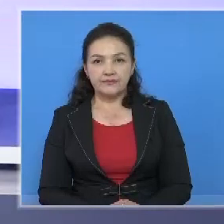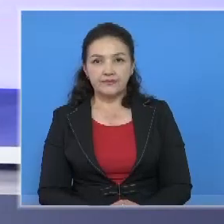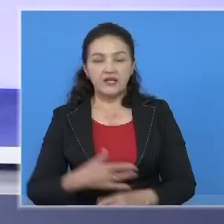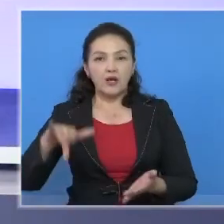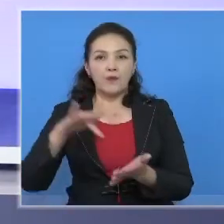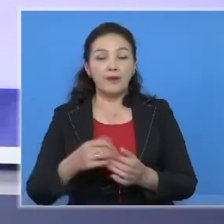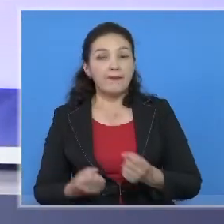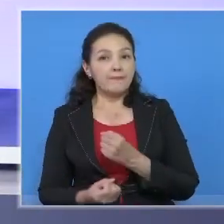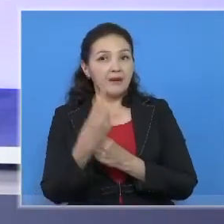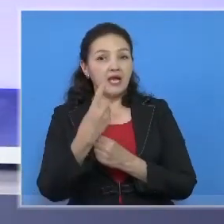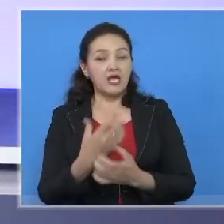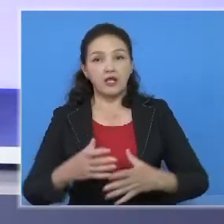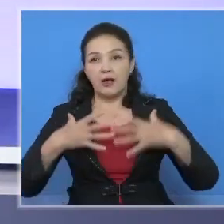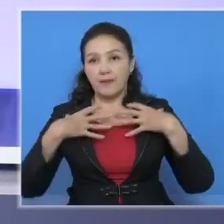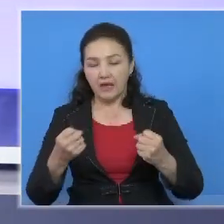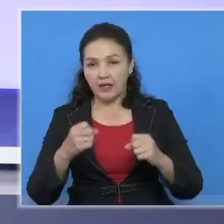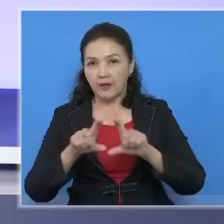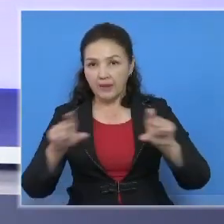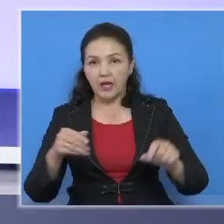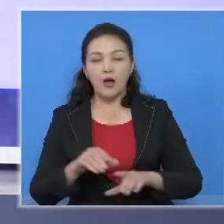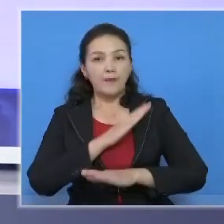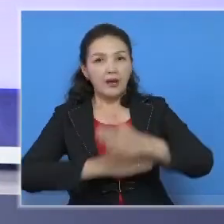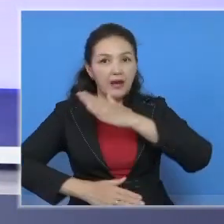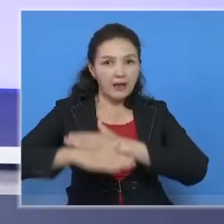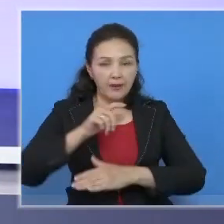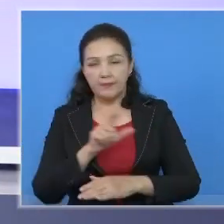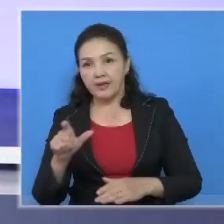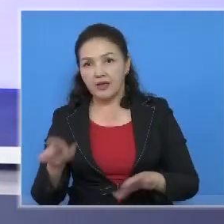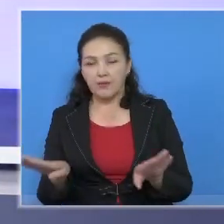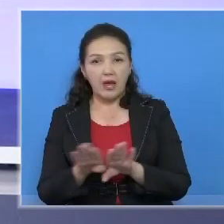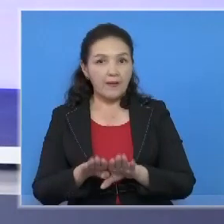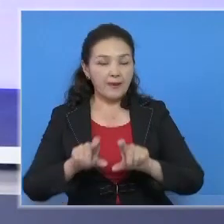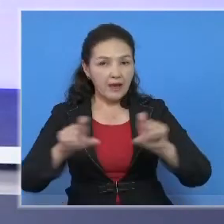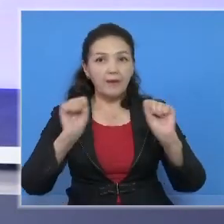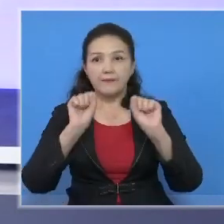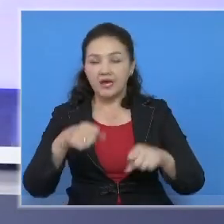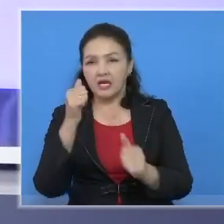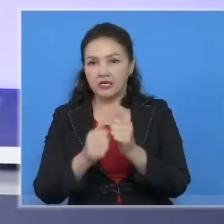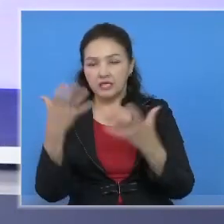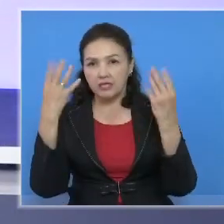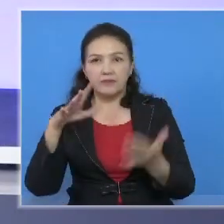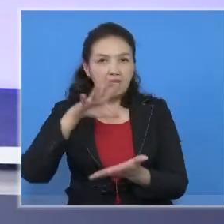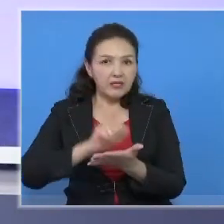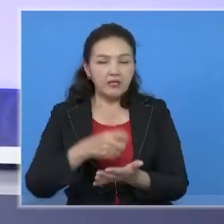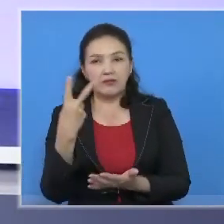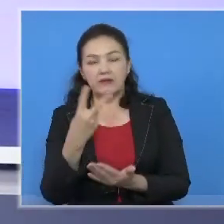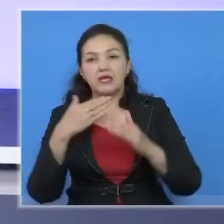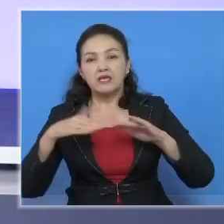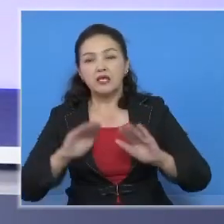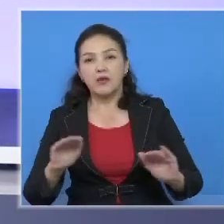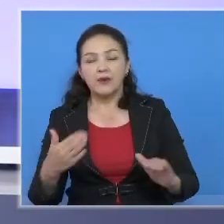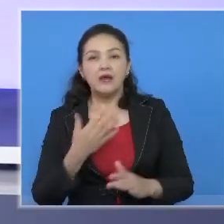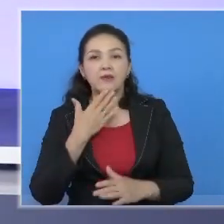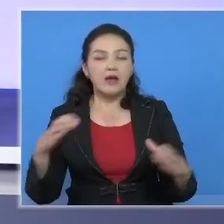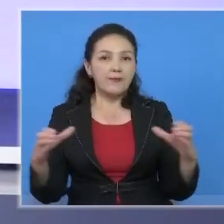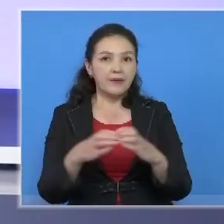в городе появился ещё один оздоровительный центр для людей с особыми потребностями центр который позволяет ежедневно заниматься двадцати детям открыт в рамках